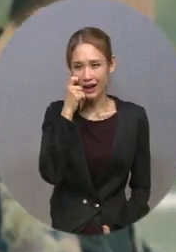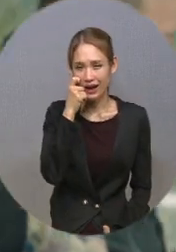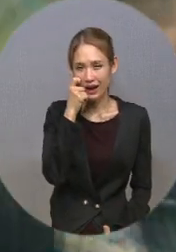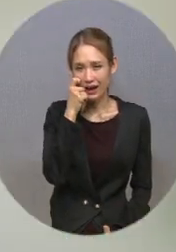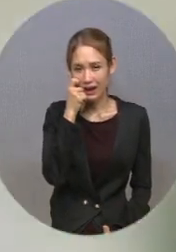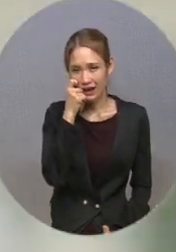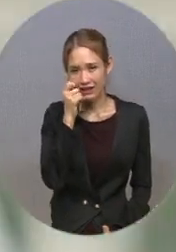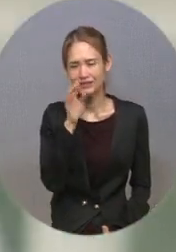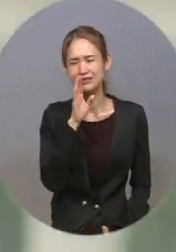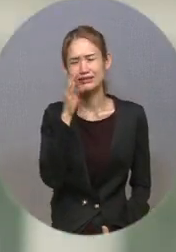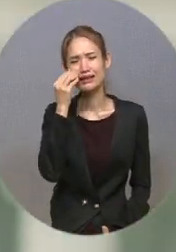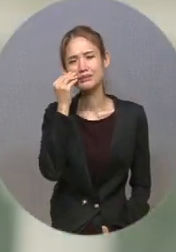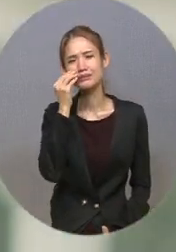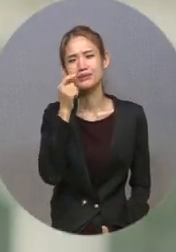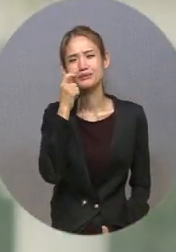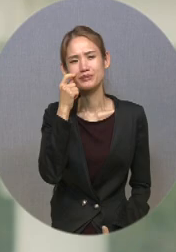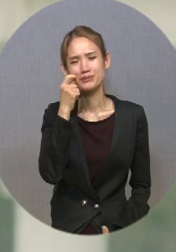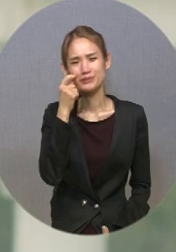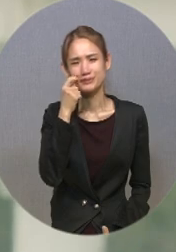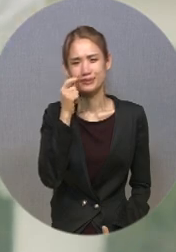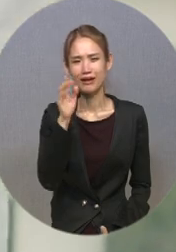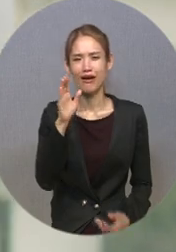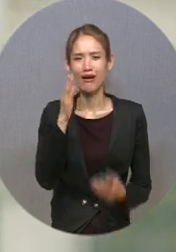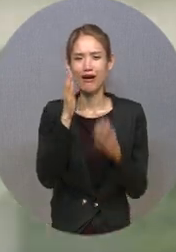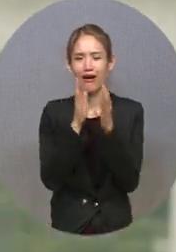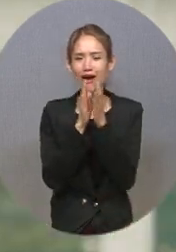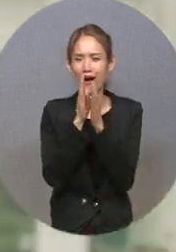진짜 못했어! 아, 제발, 안 돼! 아, 진짜 무서워!